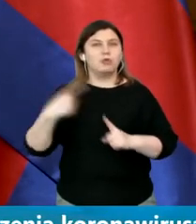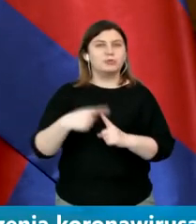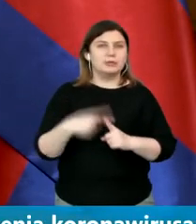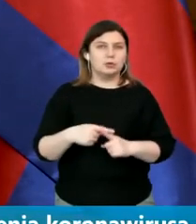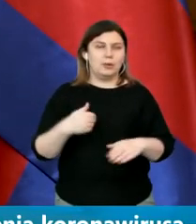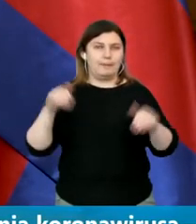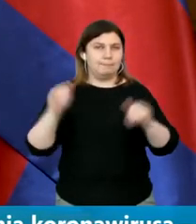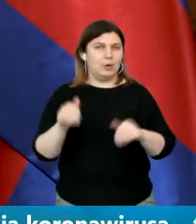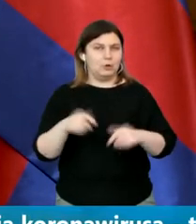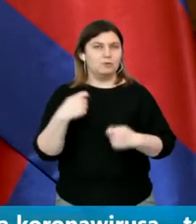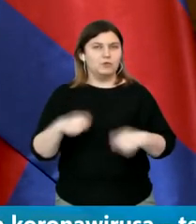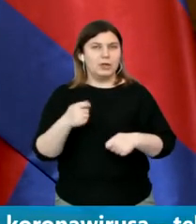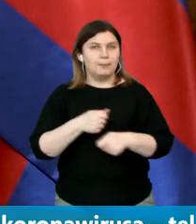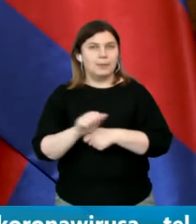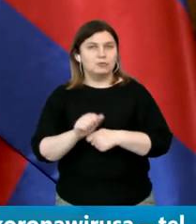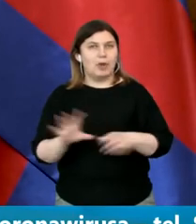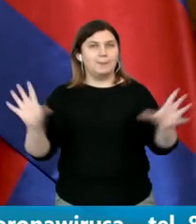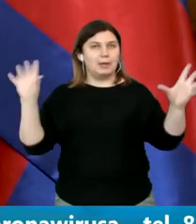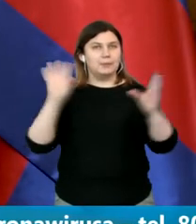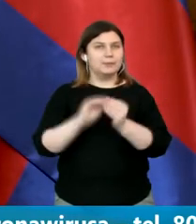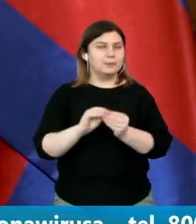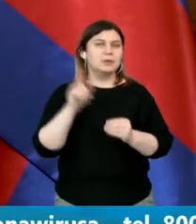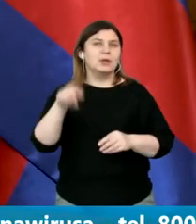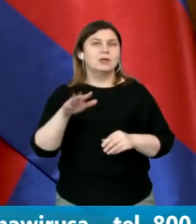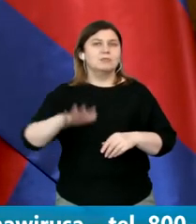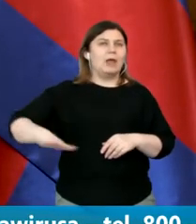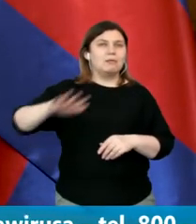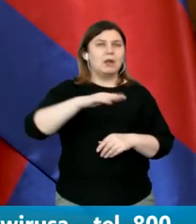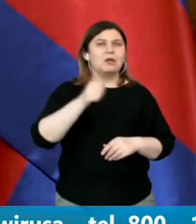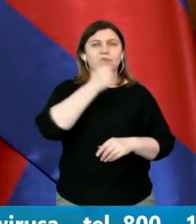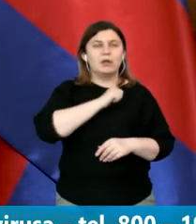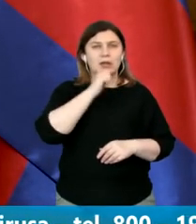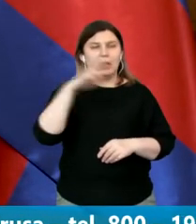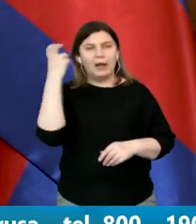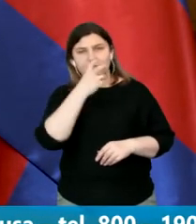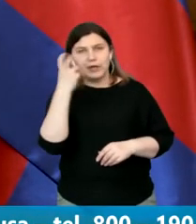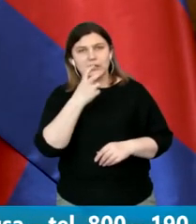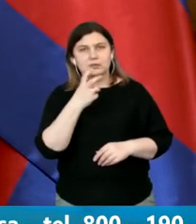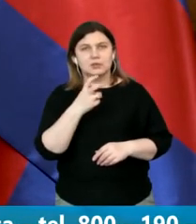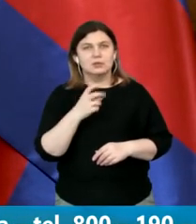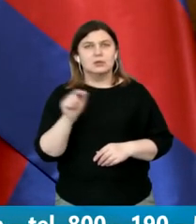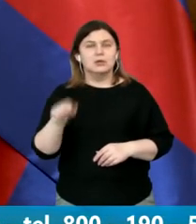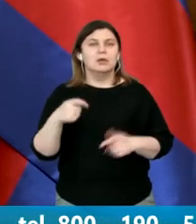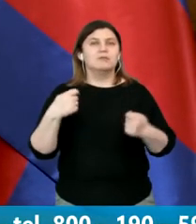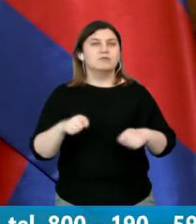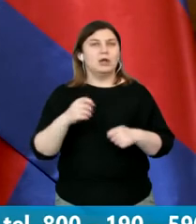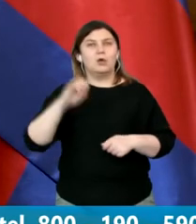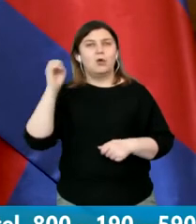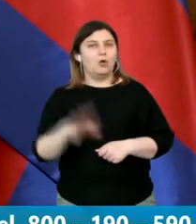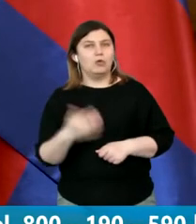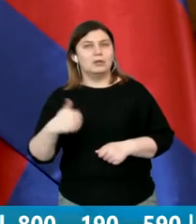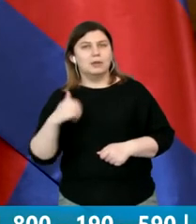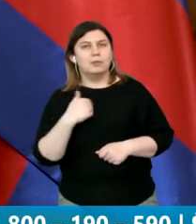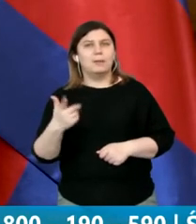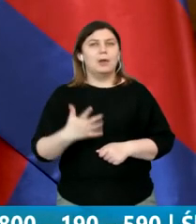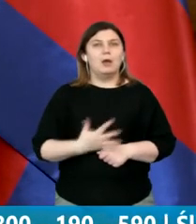się w Szczecinie pojawić, żeby ten bilans terenów zielonych, atrakcyjnych, no jednak w Szczecinie się nie pogarszał, żeby nie było takiej obawy, o